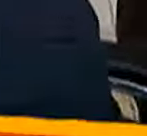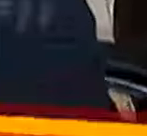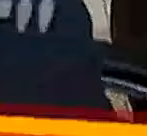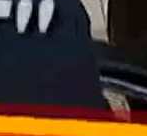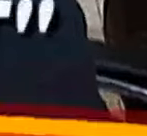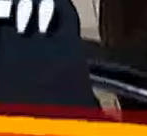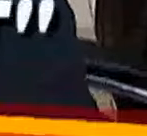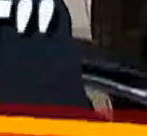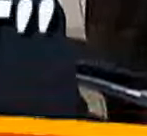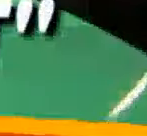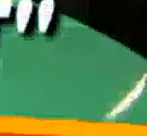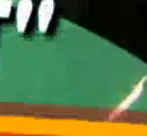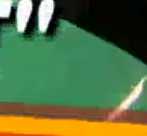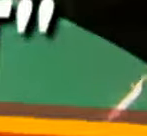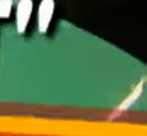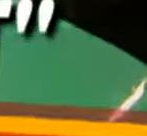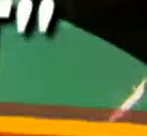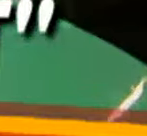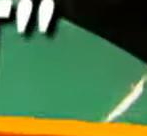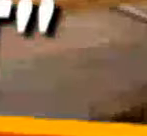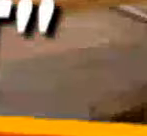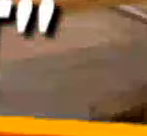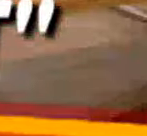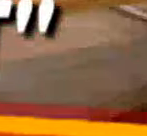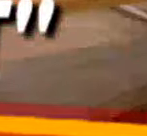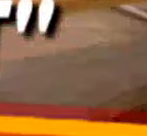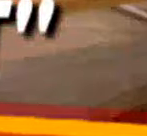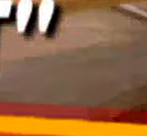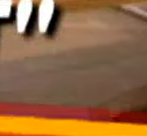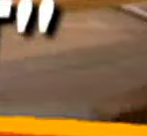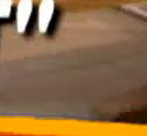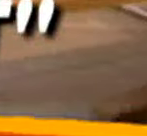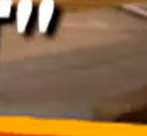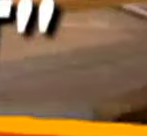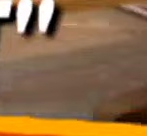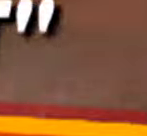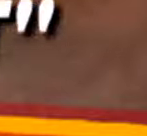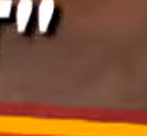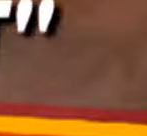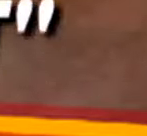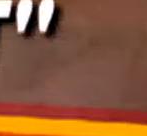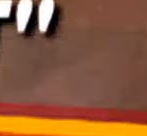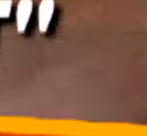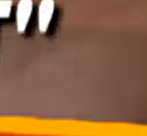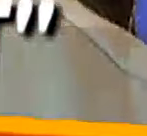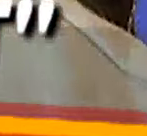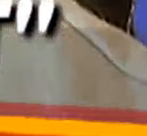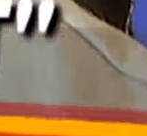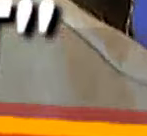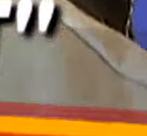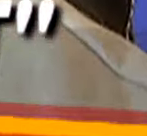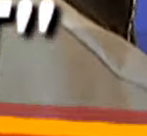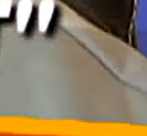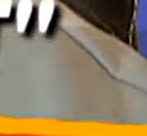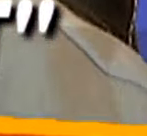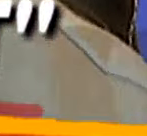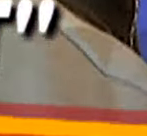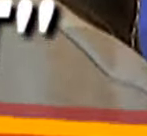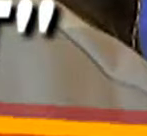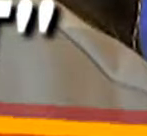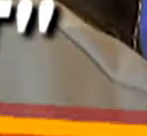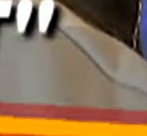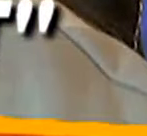Susunod, asawa ng nasawing caregiver sa giyera sa Israel, eksklusibong humarap sa News 5, ang nabidyoang Pinay